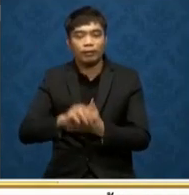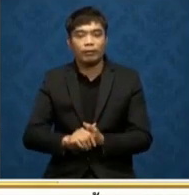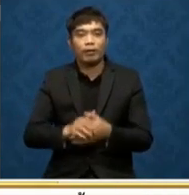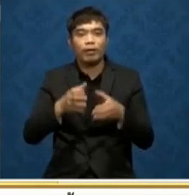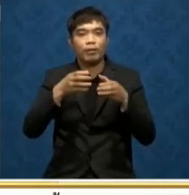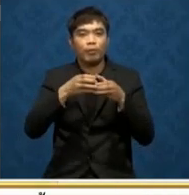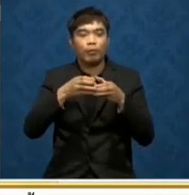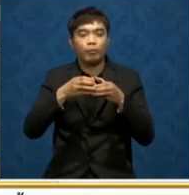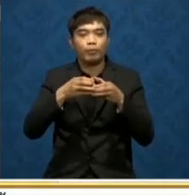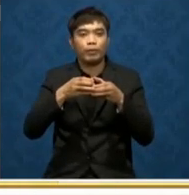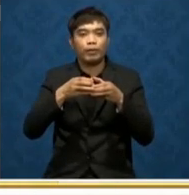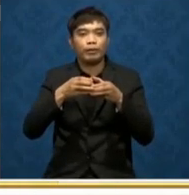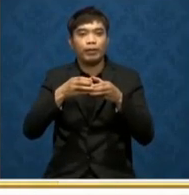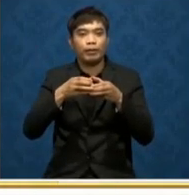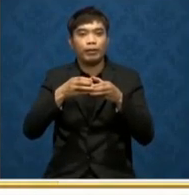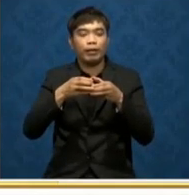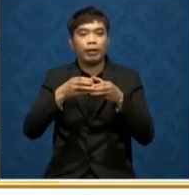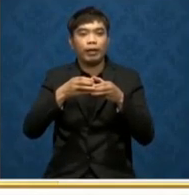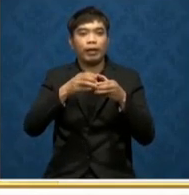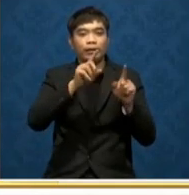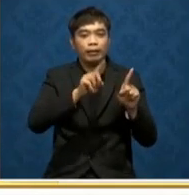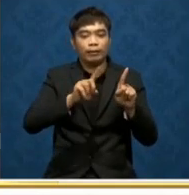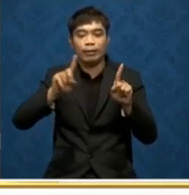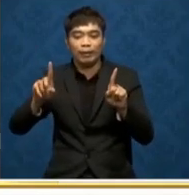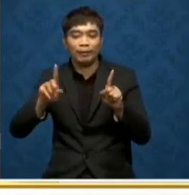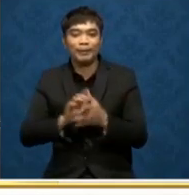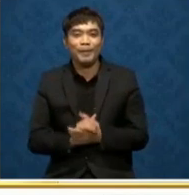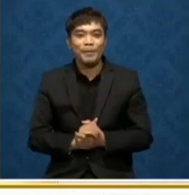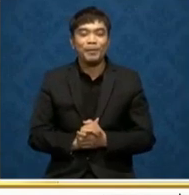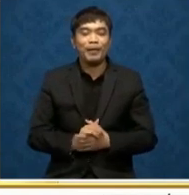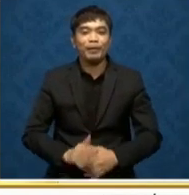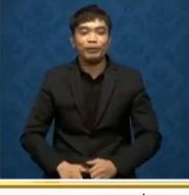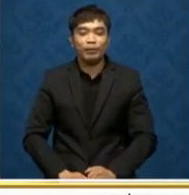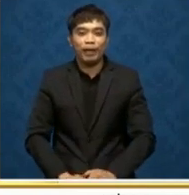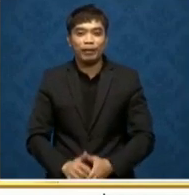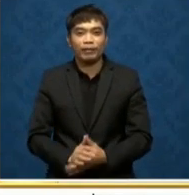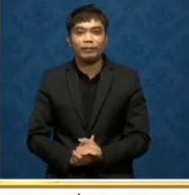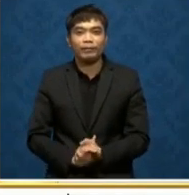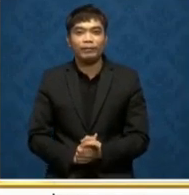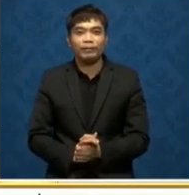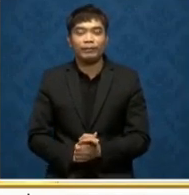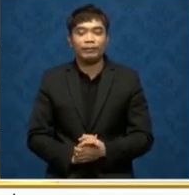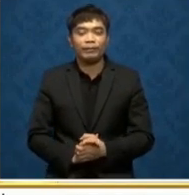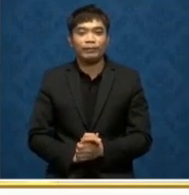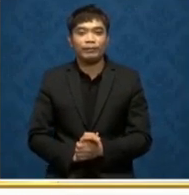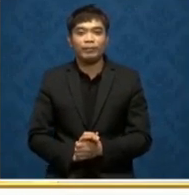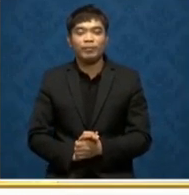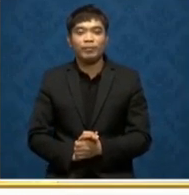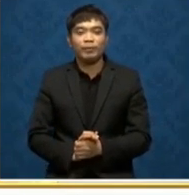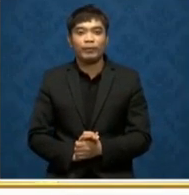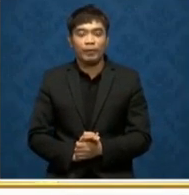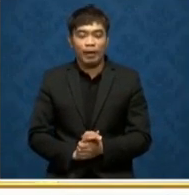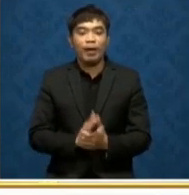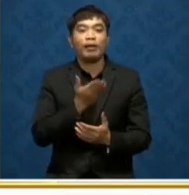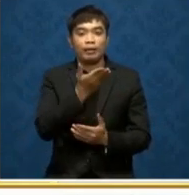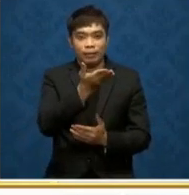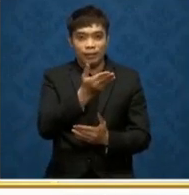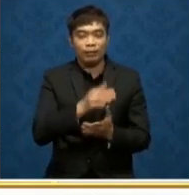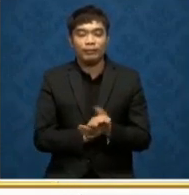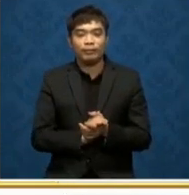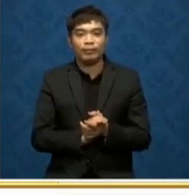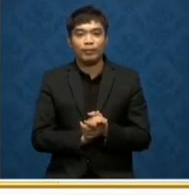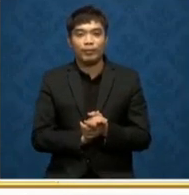าติไทยพัฒนา1ท่านพรรคประชาชาติ1ท่านนะครับเชิญแต่ละพรรคการเมืองนะครับได้เสนอรายชื่